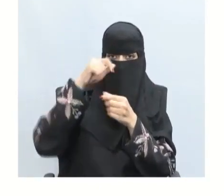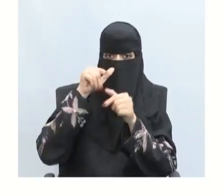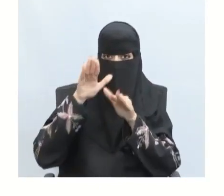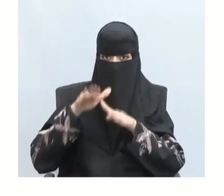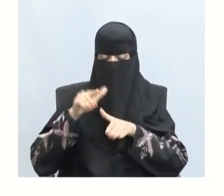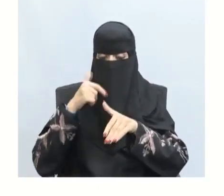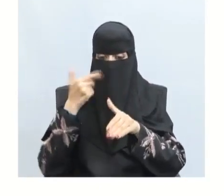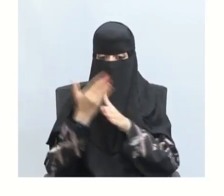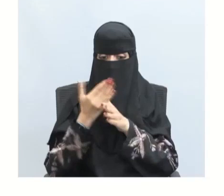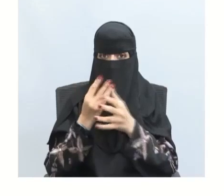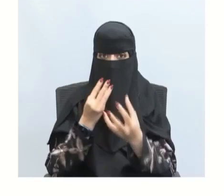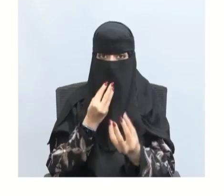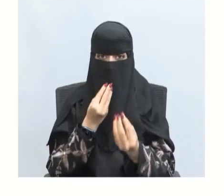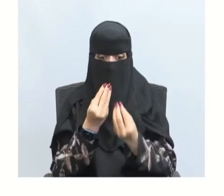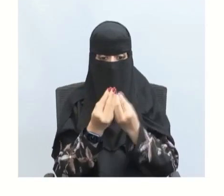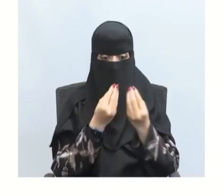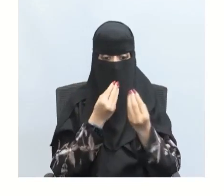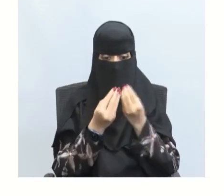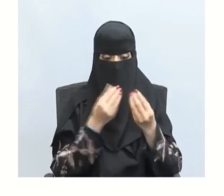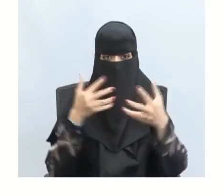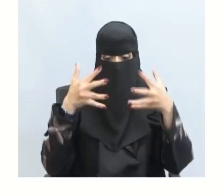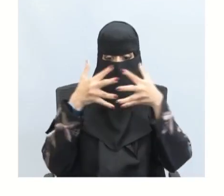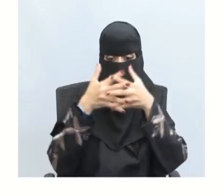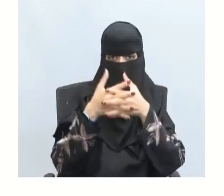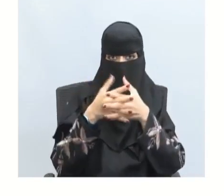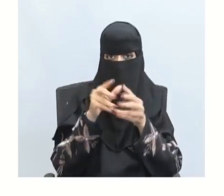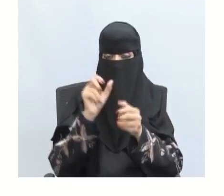بواسطه تفاعلات الاندماج